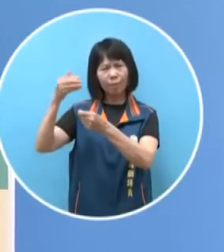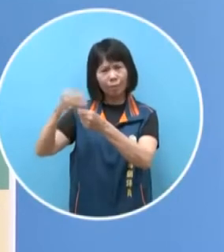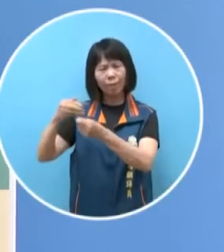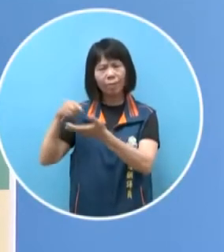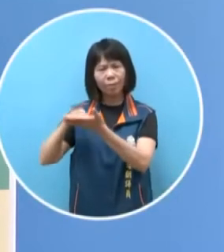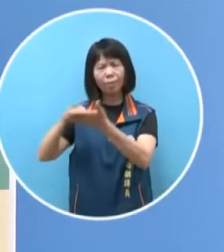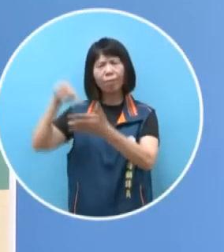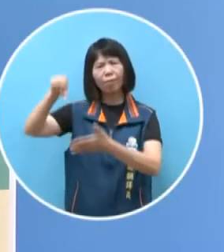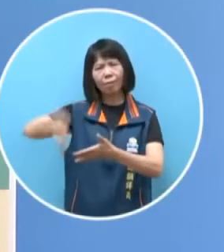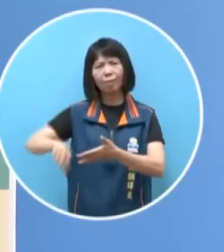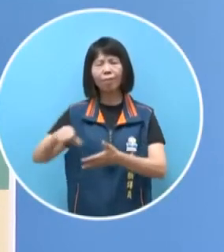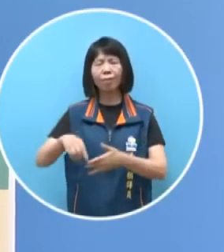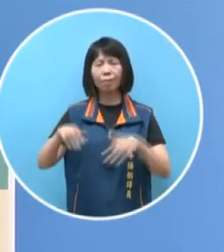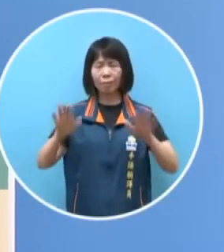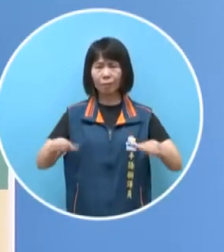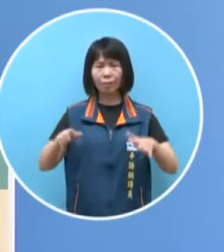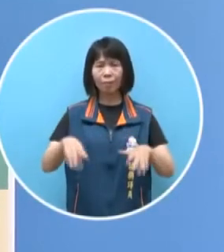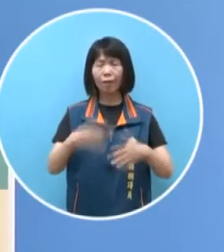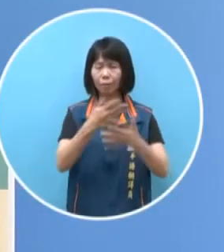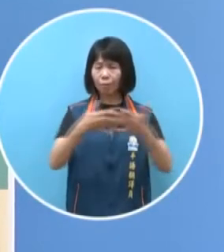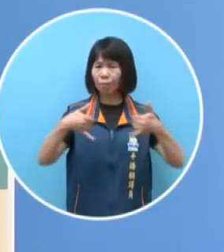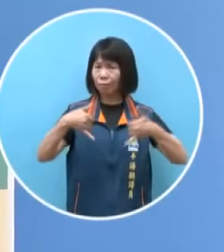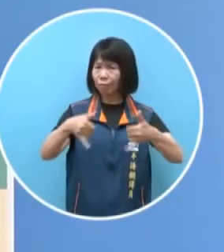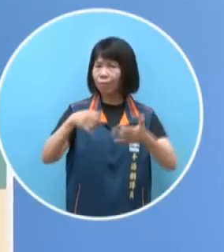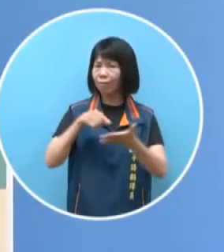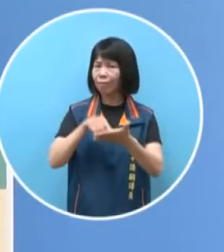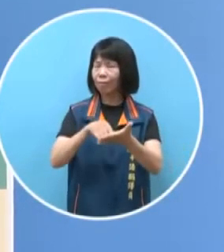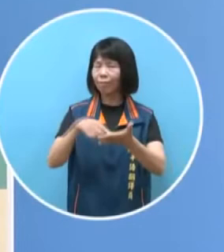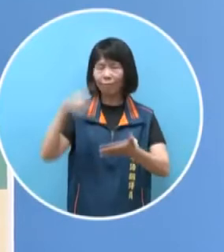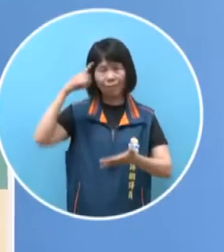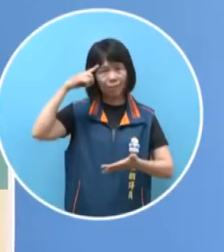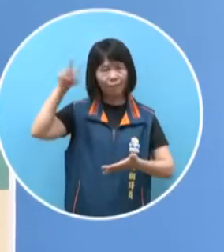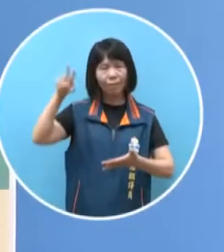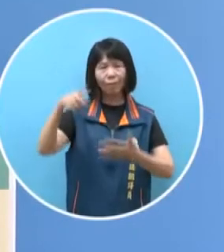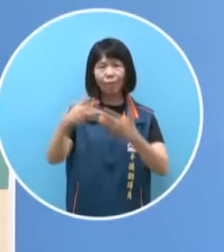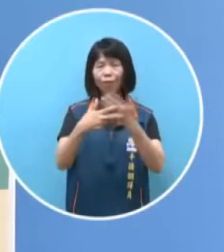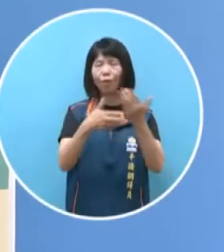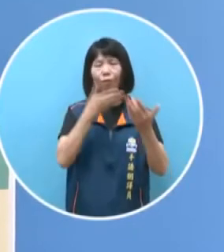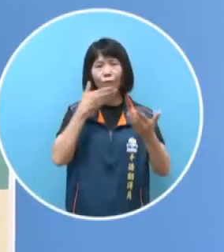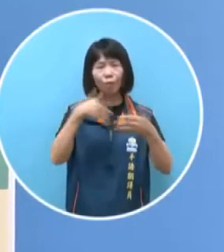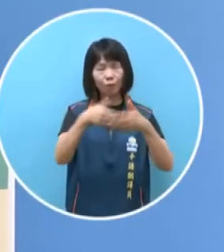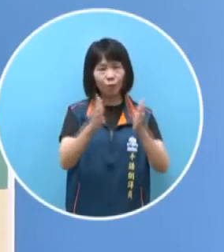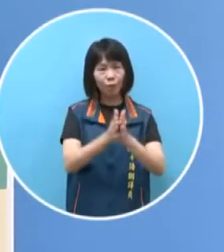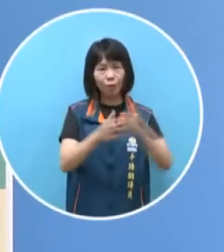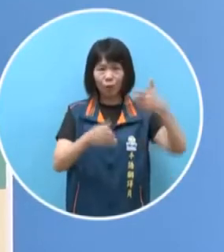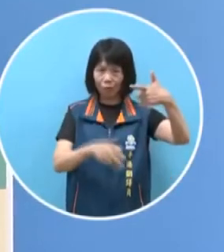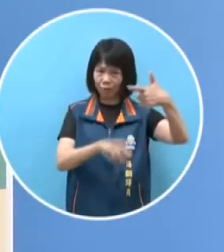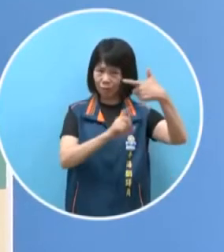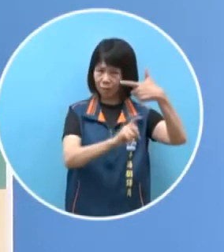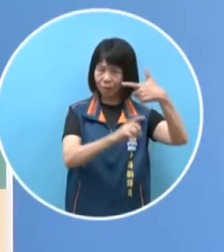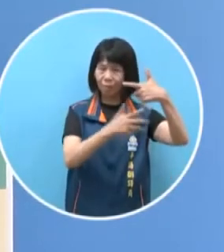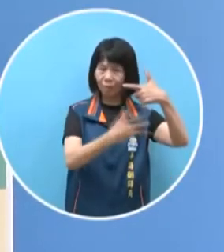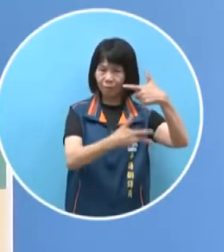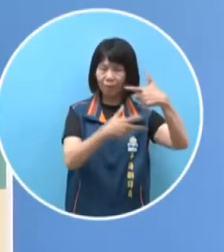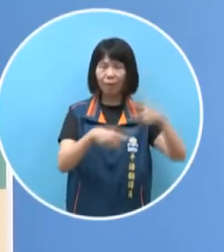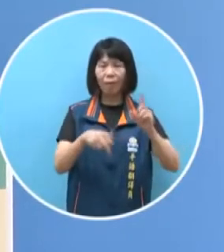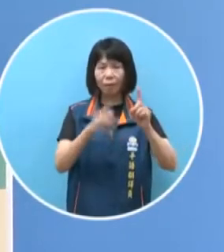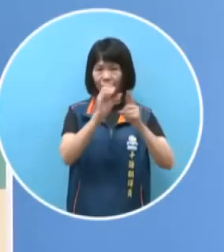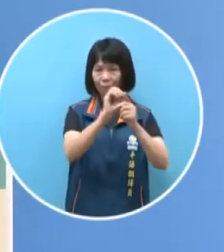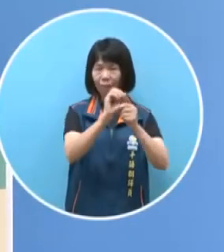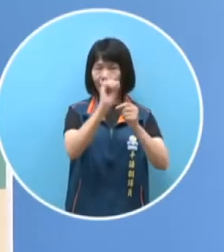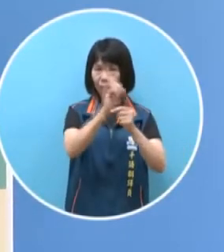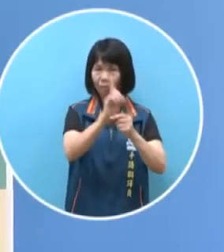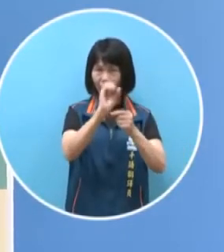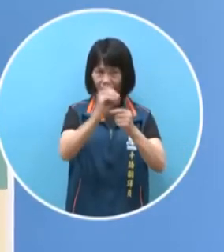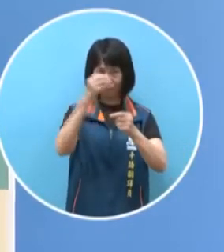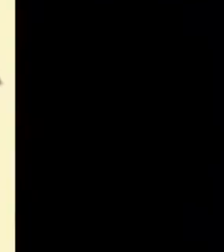在线上作业哈，预计向卫福部的话，明天他最晚6月17号就可以把109年没有核